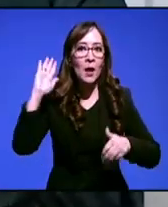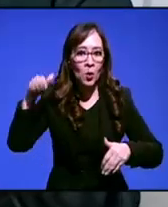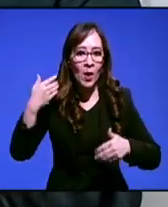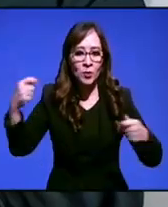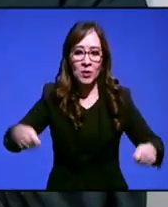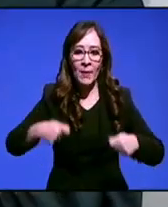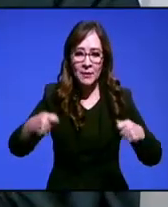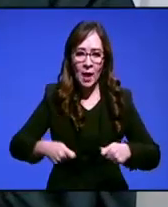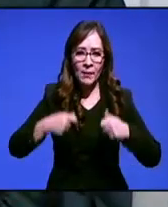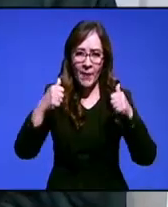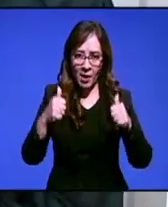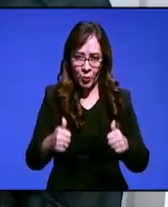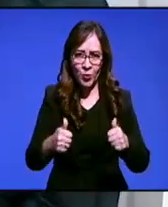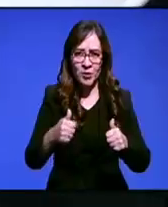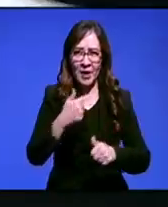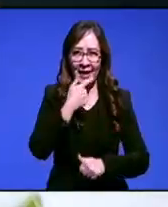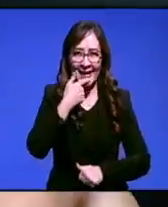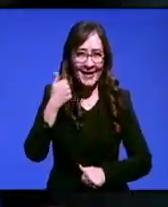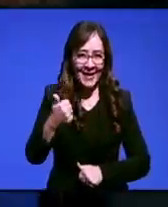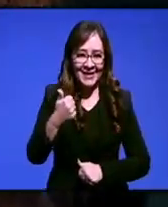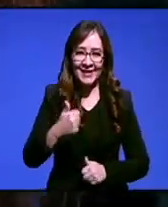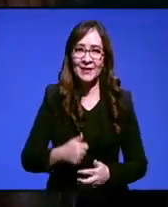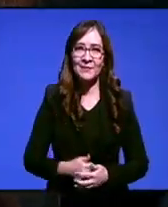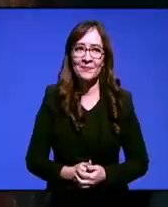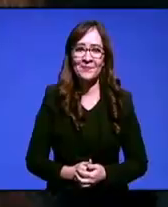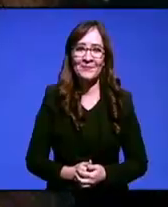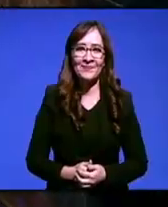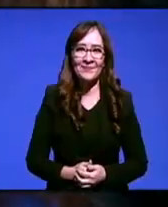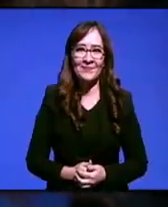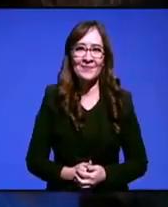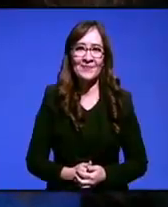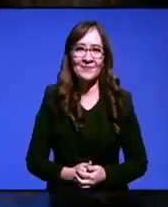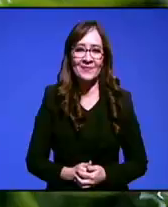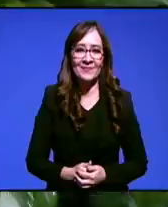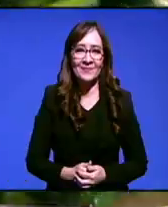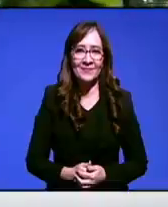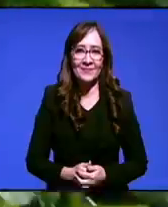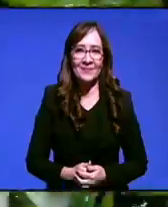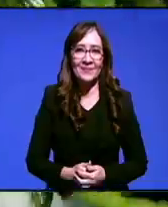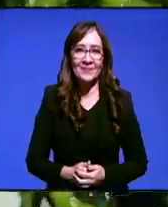Enak loh. Lydia Wijaya, Arif Yunan, Jakarta.